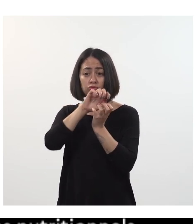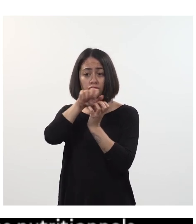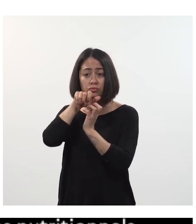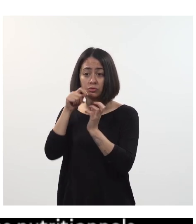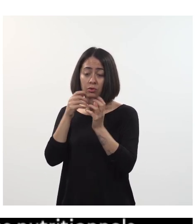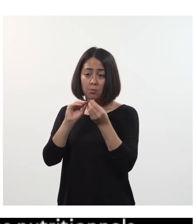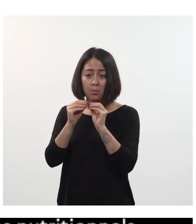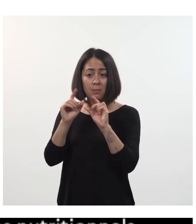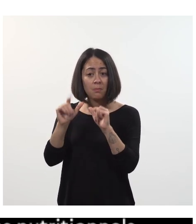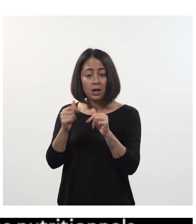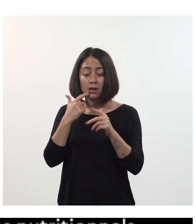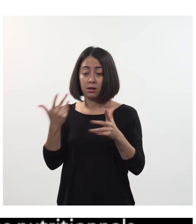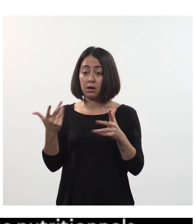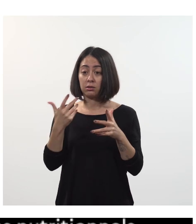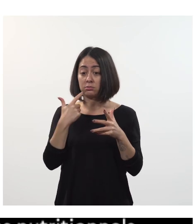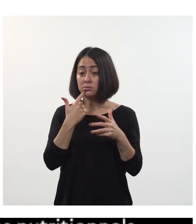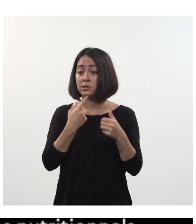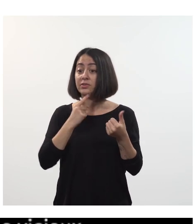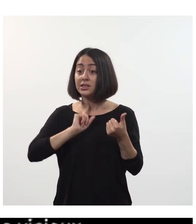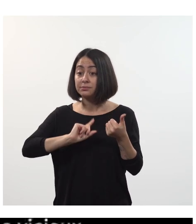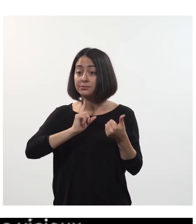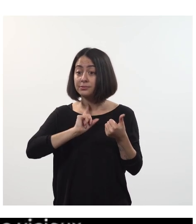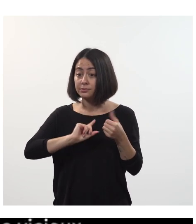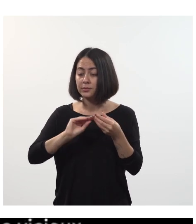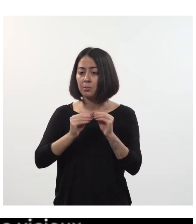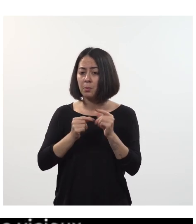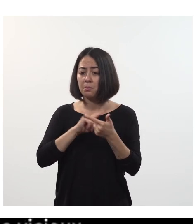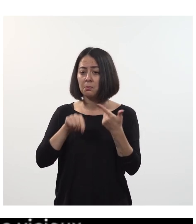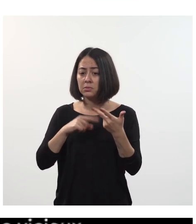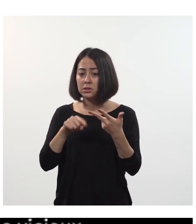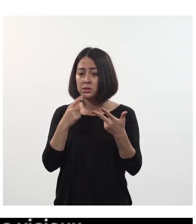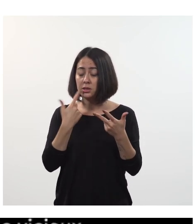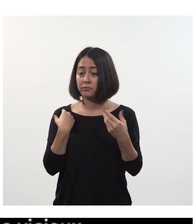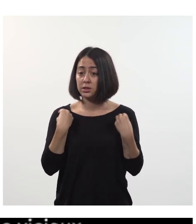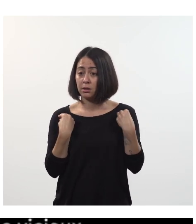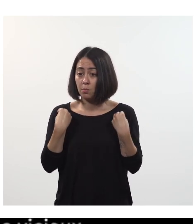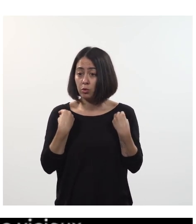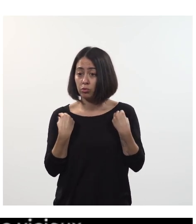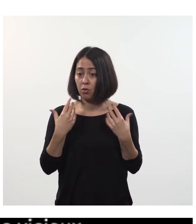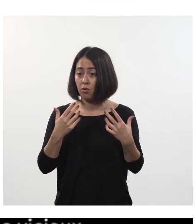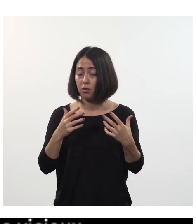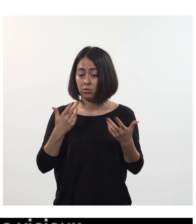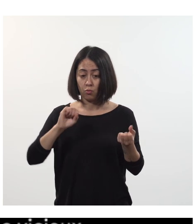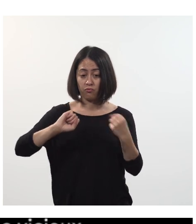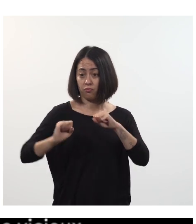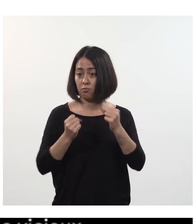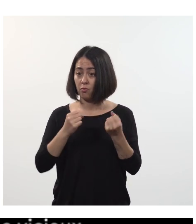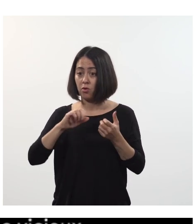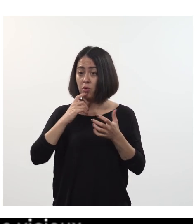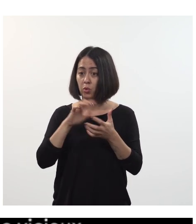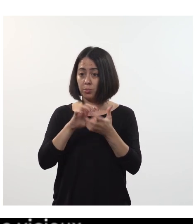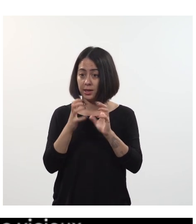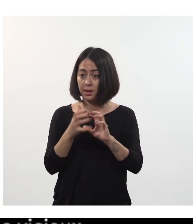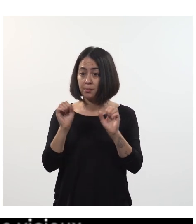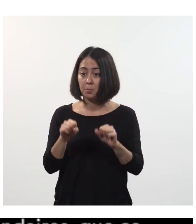hein, bien sûr, si la personne elle a une atteinte motrice des membres supérieurs, si elle n'a pas d'aide pour s'alimenter, ce sera extrêmement compliqué. Donc la